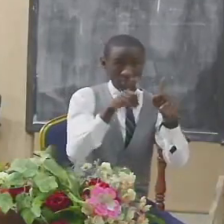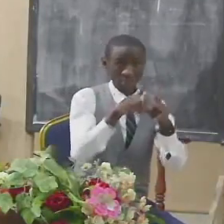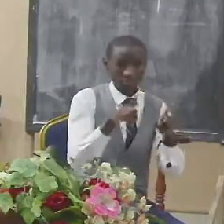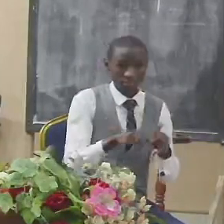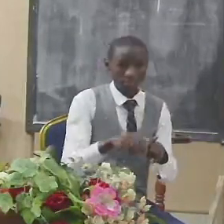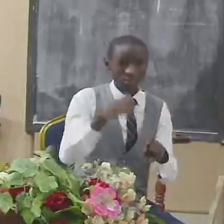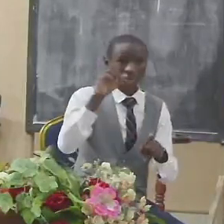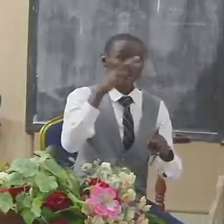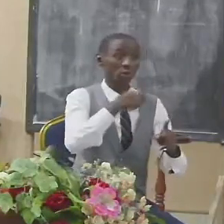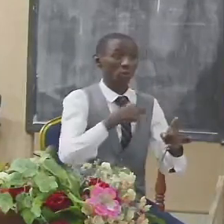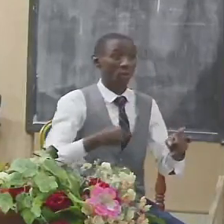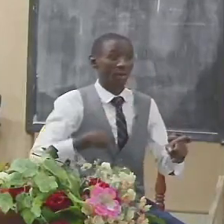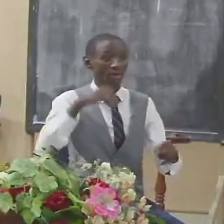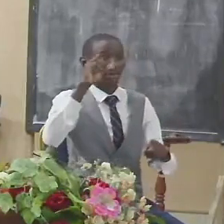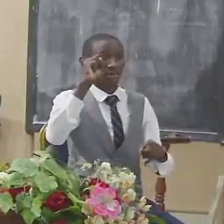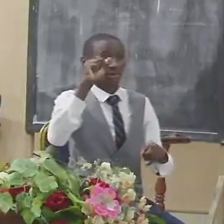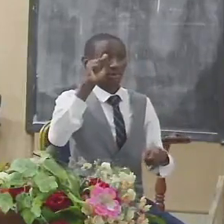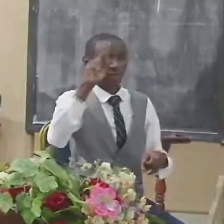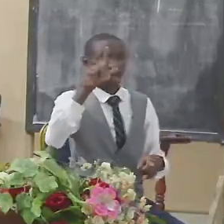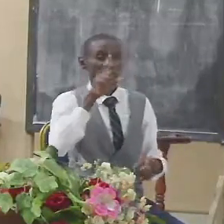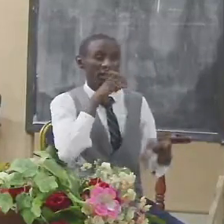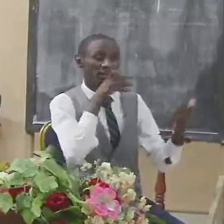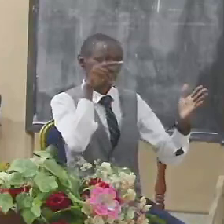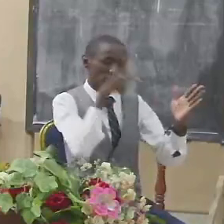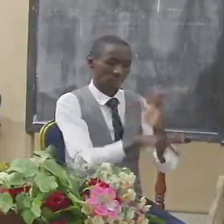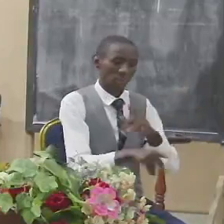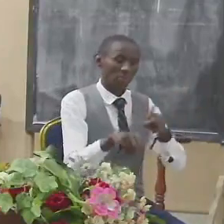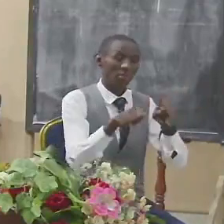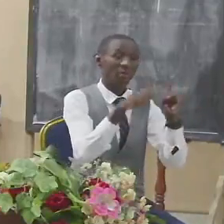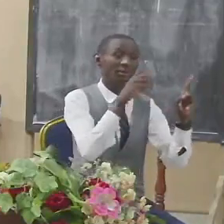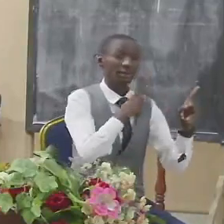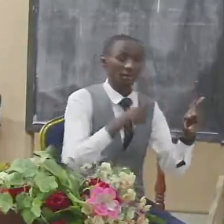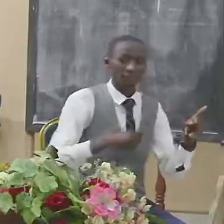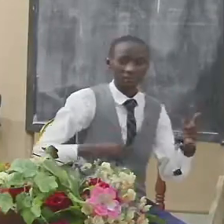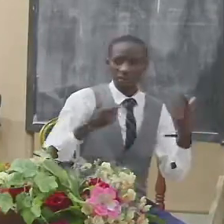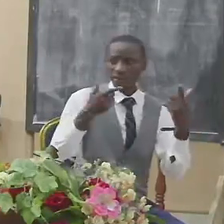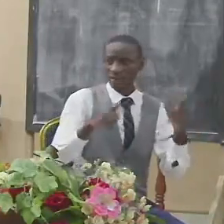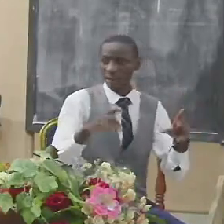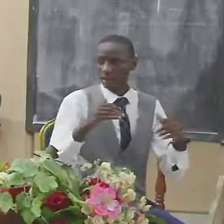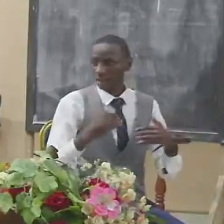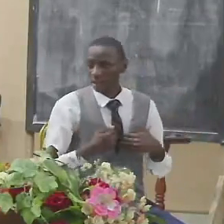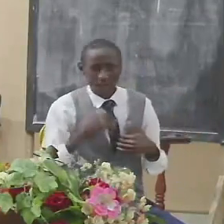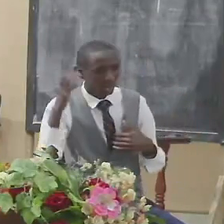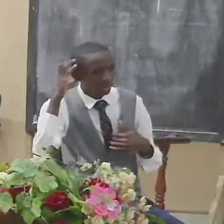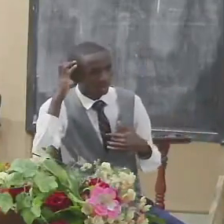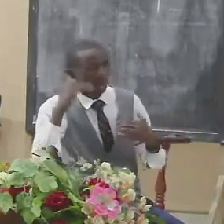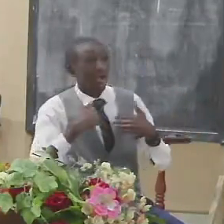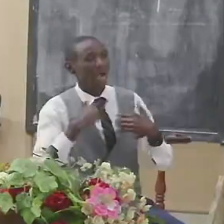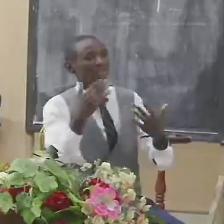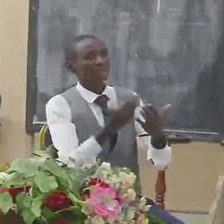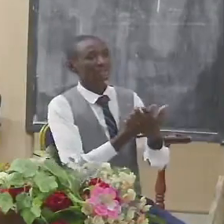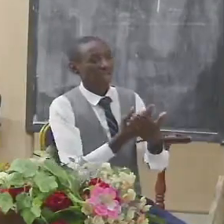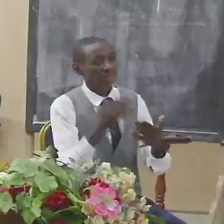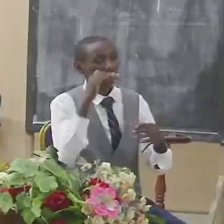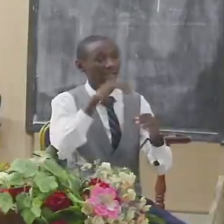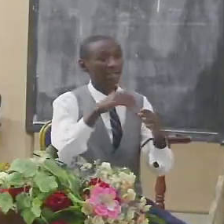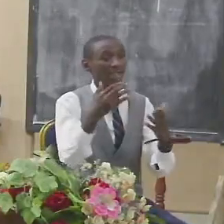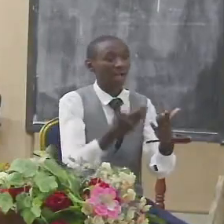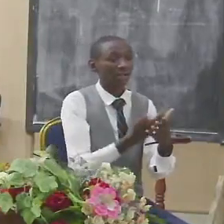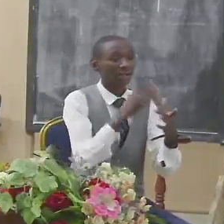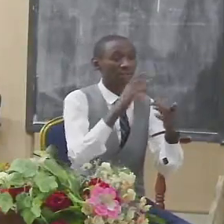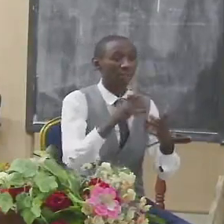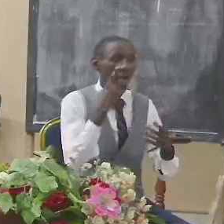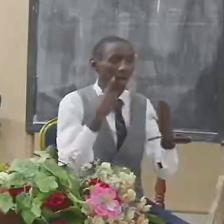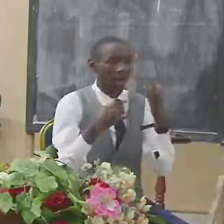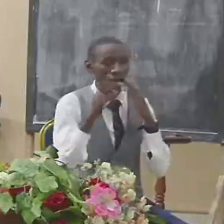mfalme na akauawa. Et David. Na Daudi wakati alisikia akaimba. Dans son cantique final. Katika nyimbo yake